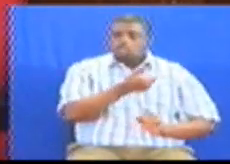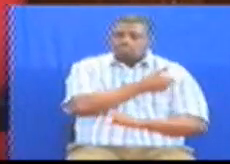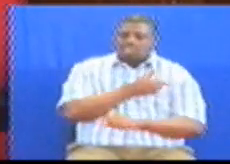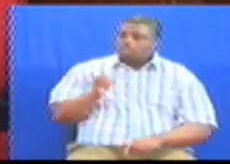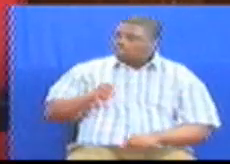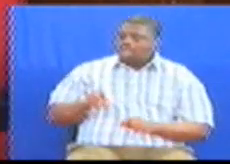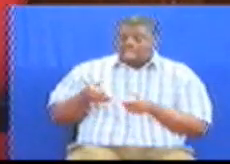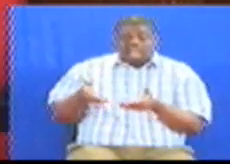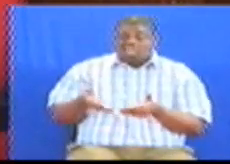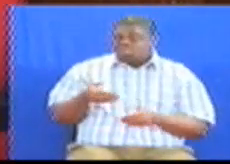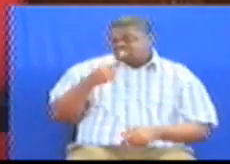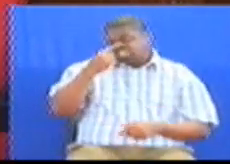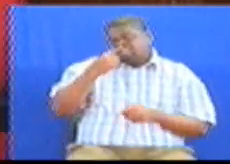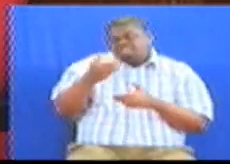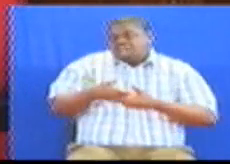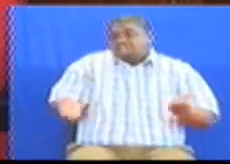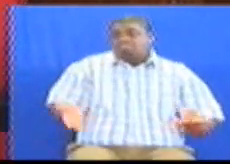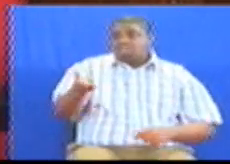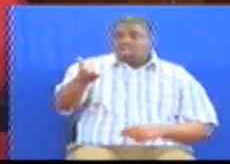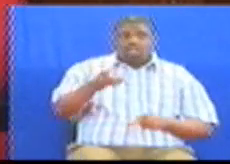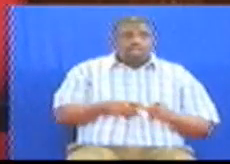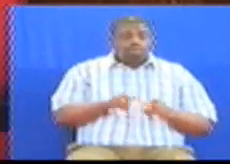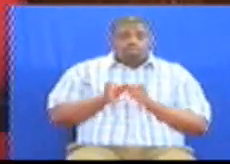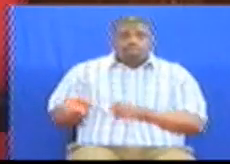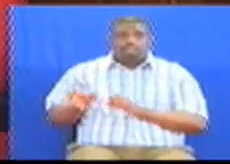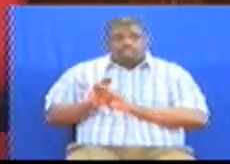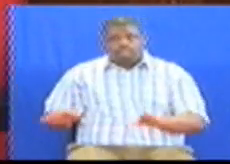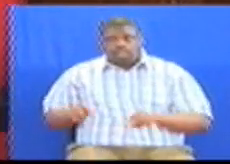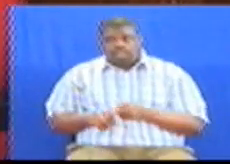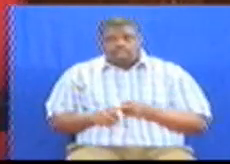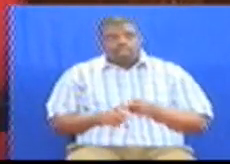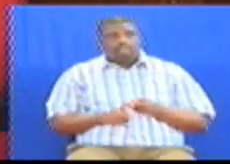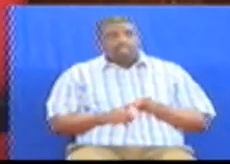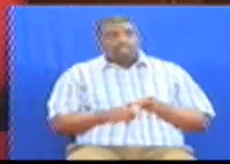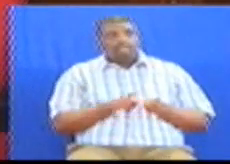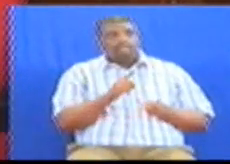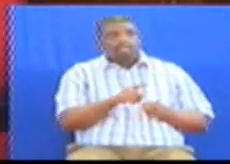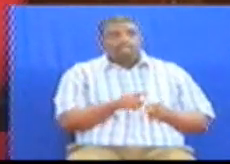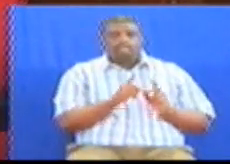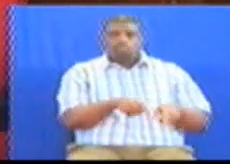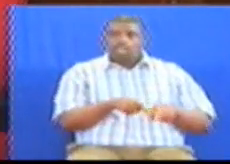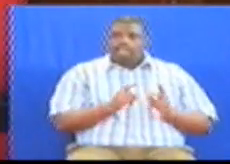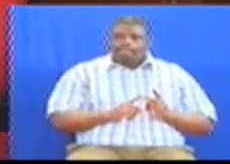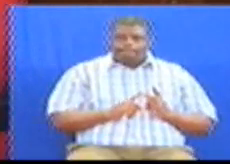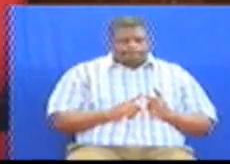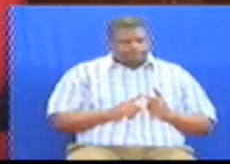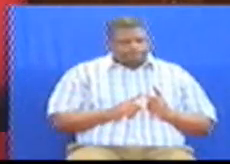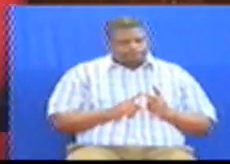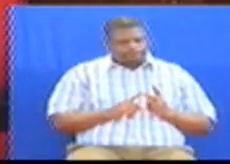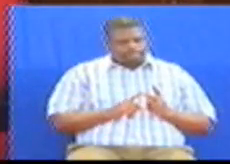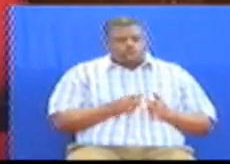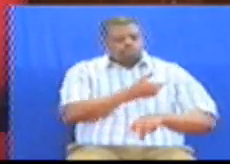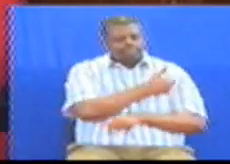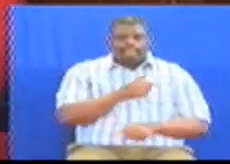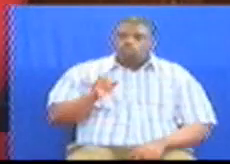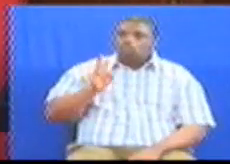28. Tunaomba sasa tufanye extension ya ile hospitali sasa ilete hadhi ya hospitali ya wilaya ya Manyoni.